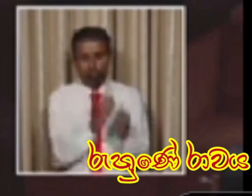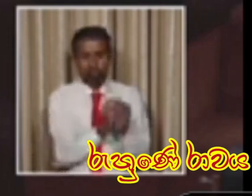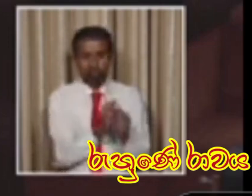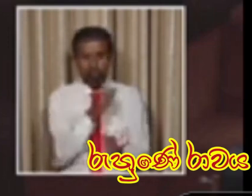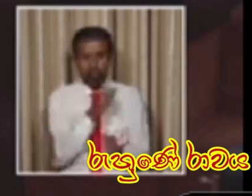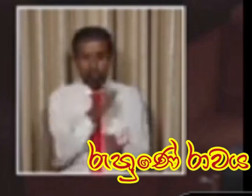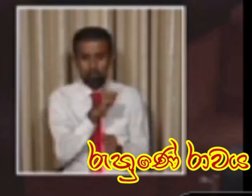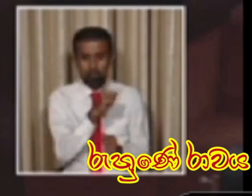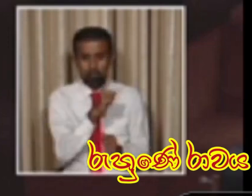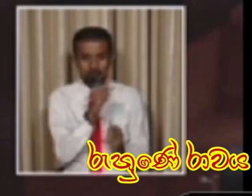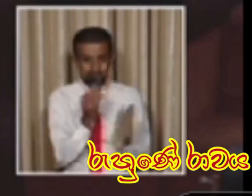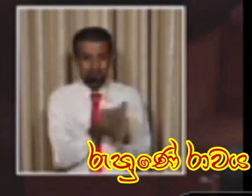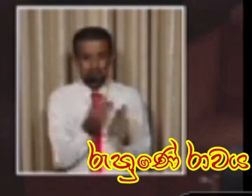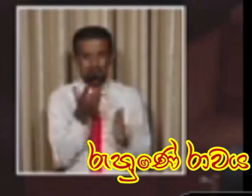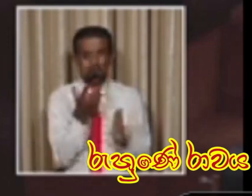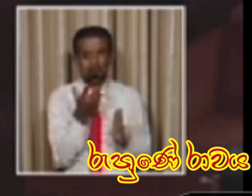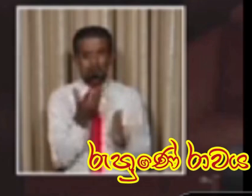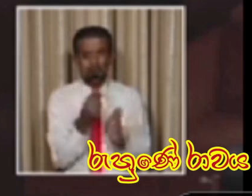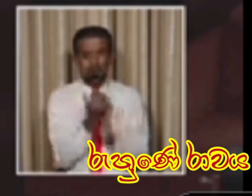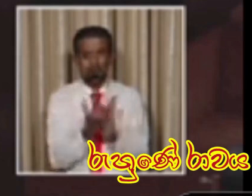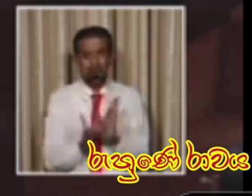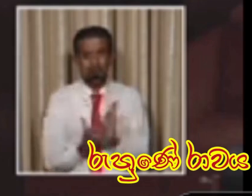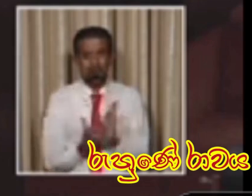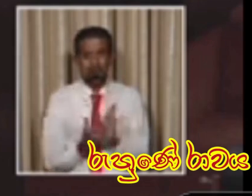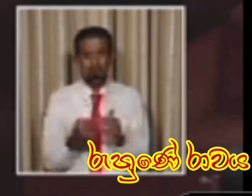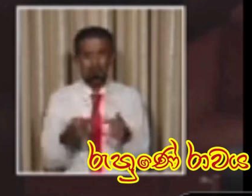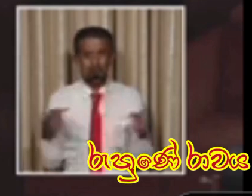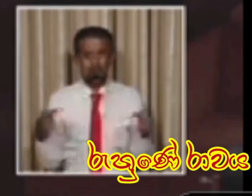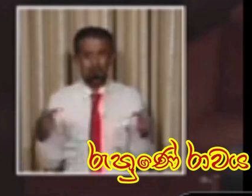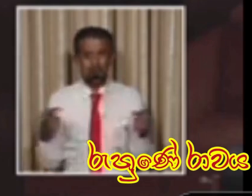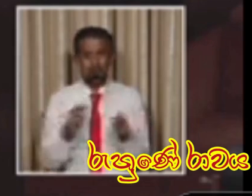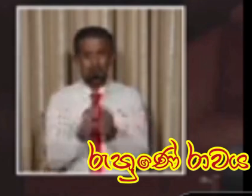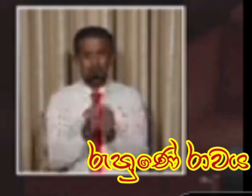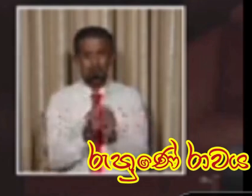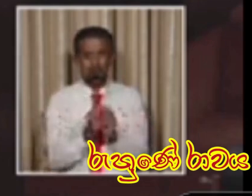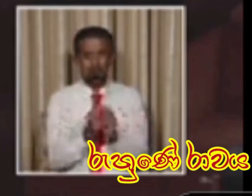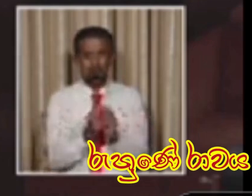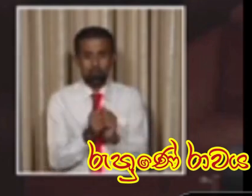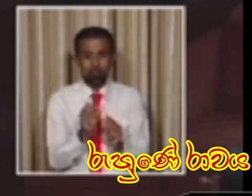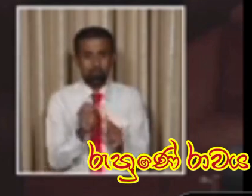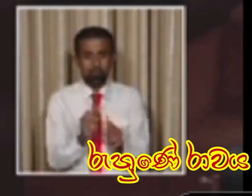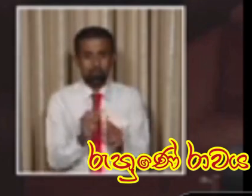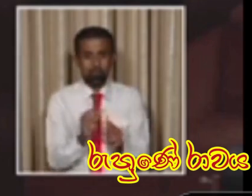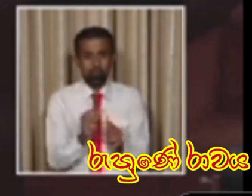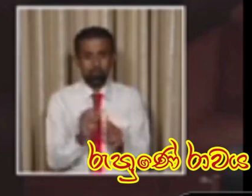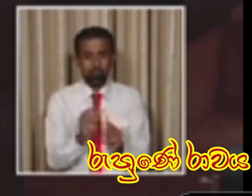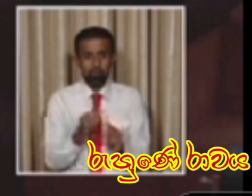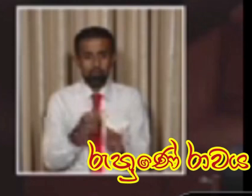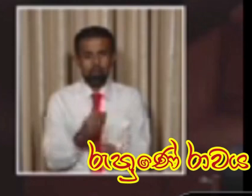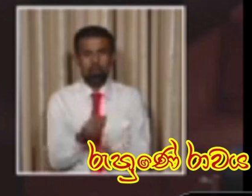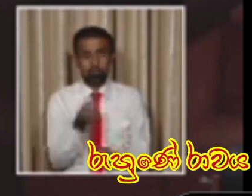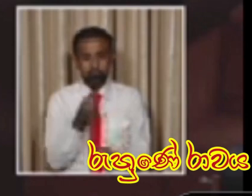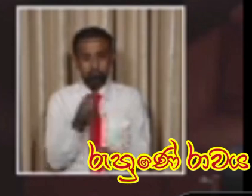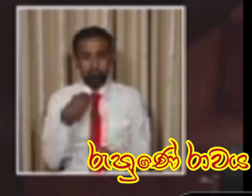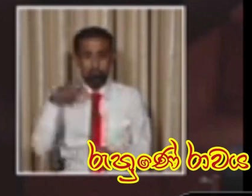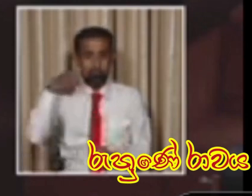සංශෝධනයක්වත් තිබුණ නැහැ මේ ව්‍යවස්ථාවට පටහැනි කියලා සංශෝධනය කරනවා නම්. ඒ නිසා ඒක අපි දෙන්න අද